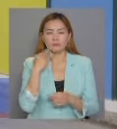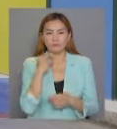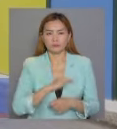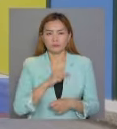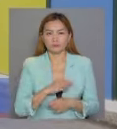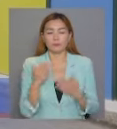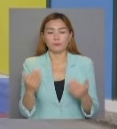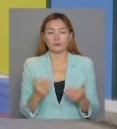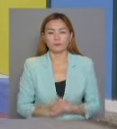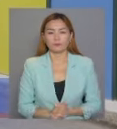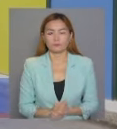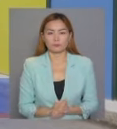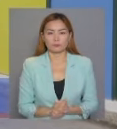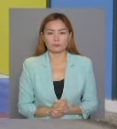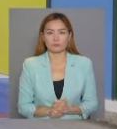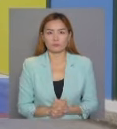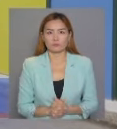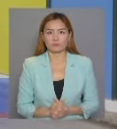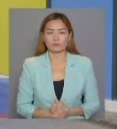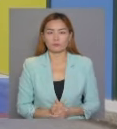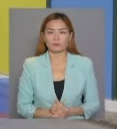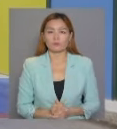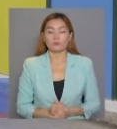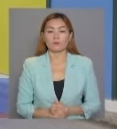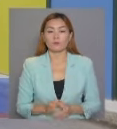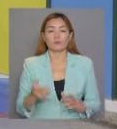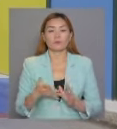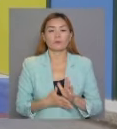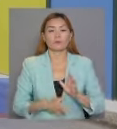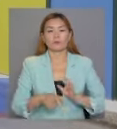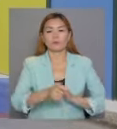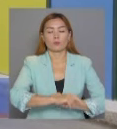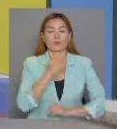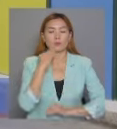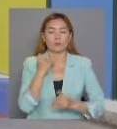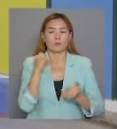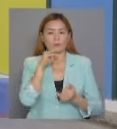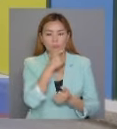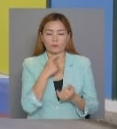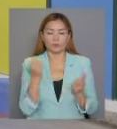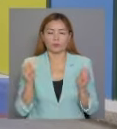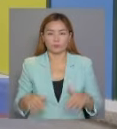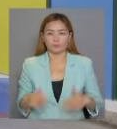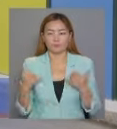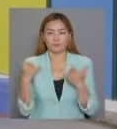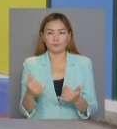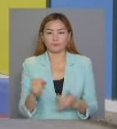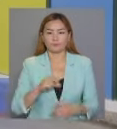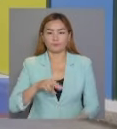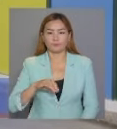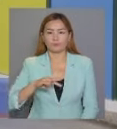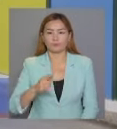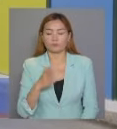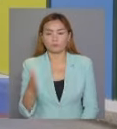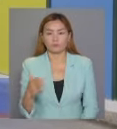и снижения их ресурсов, затрат на ресурсов, мы вот решили создать в микрорайоне Алмагуль